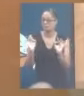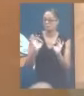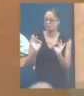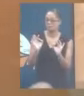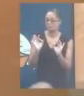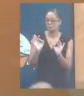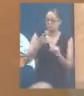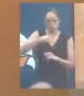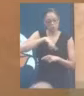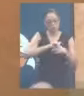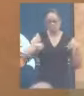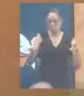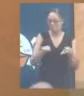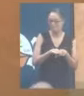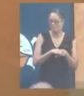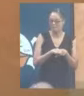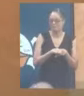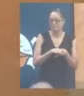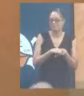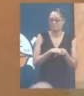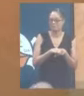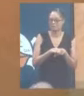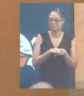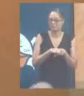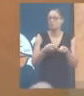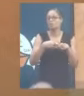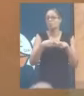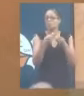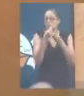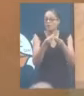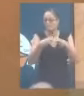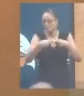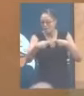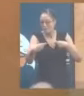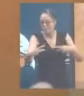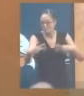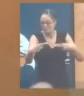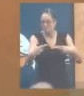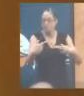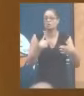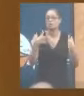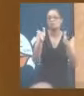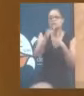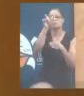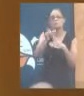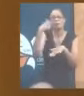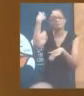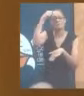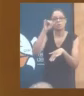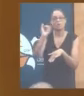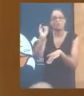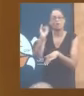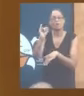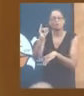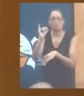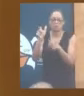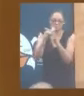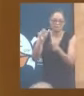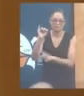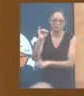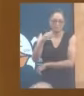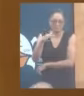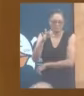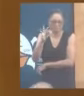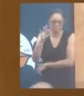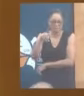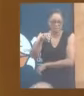fait exactement la même chose et j'ai donné un délai. Et j'ai demandé au président de l'INFPA, M.